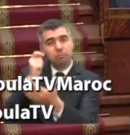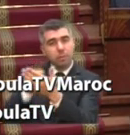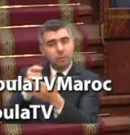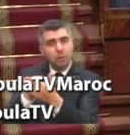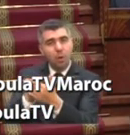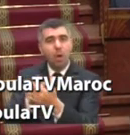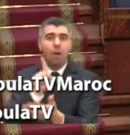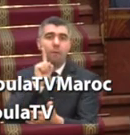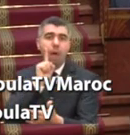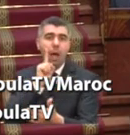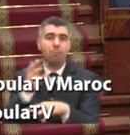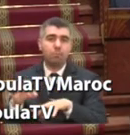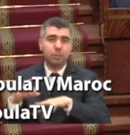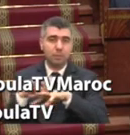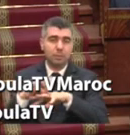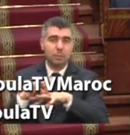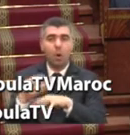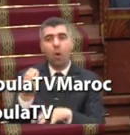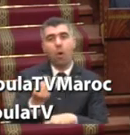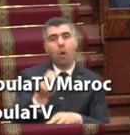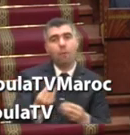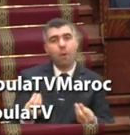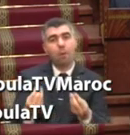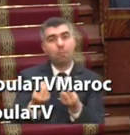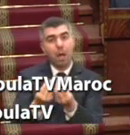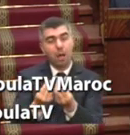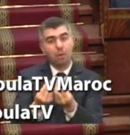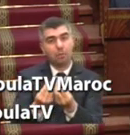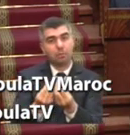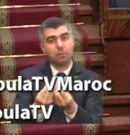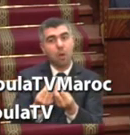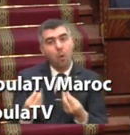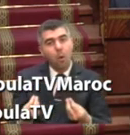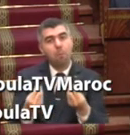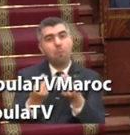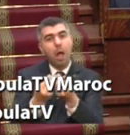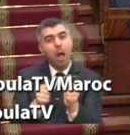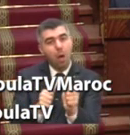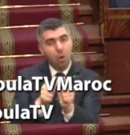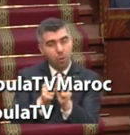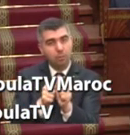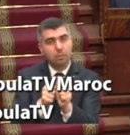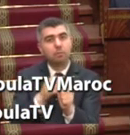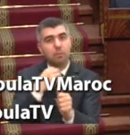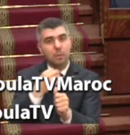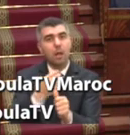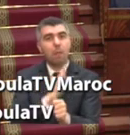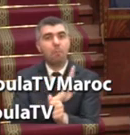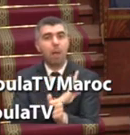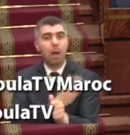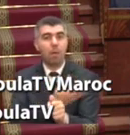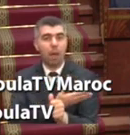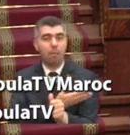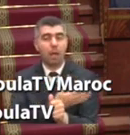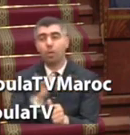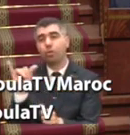ديالو وكيأمن الأبناء ديالو، وندخلوا معاه، هذا هو مشروع القانون، يدخلوا معاه الوالدين. النسبة شحال غادي